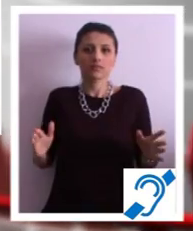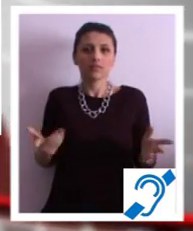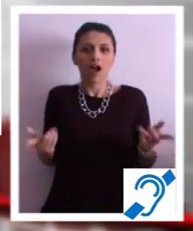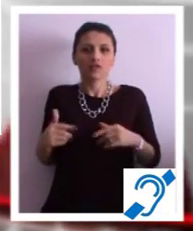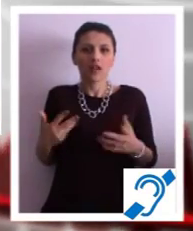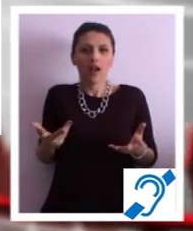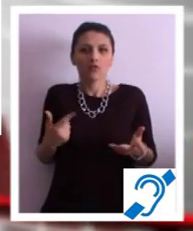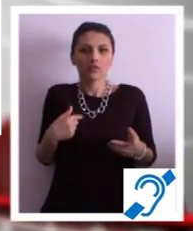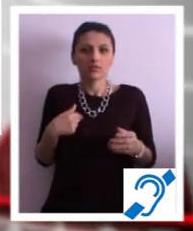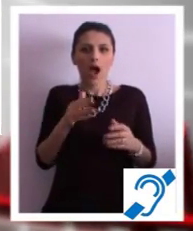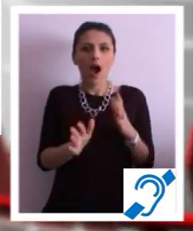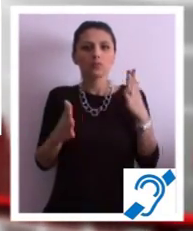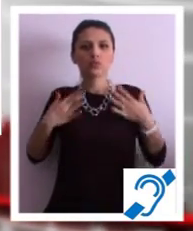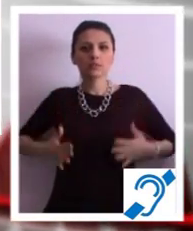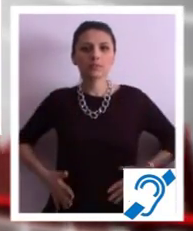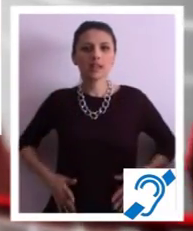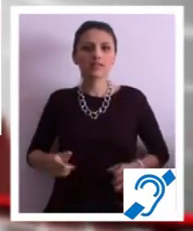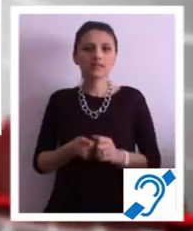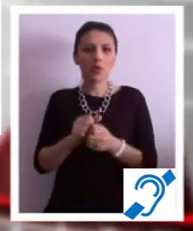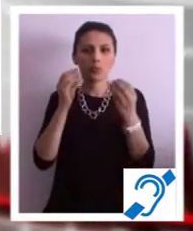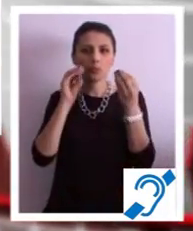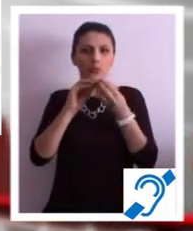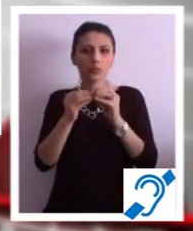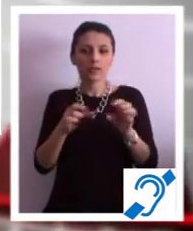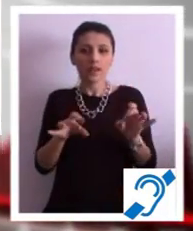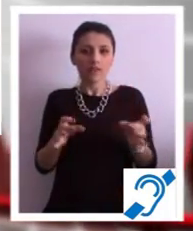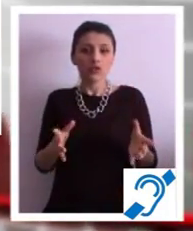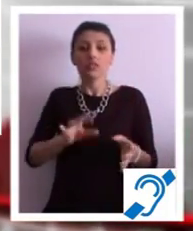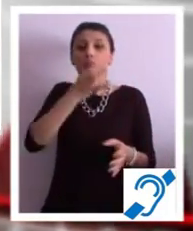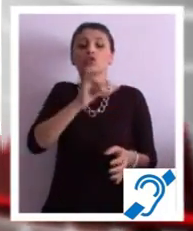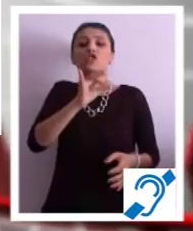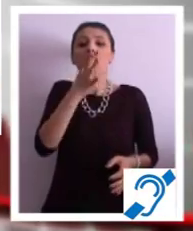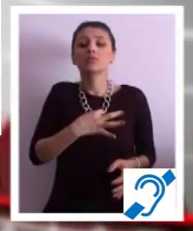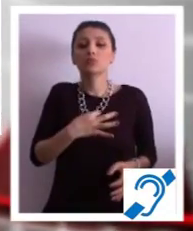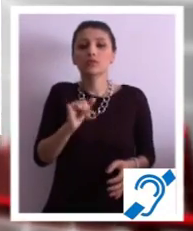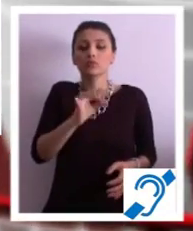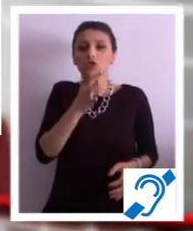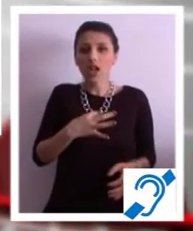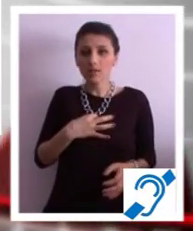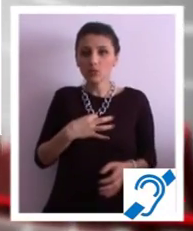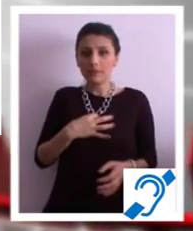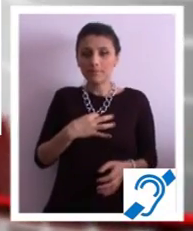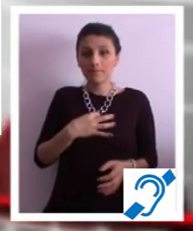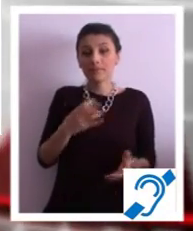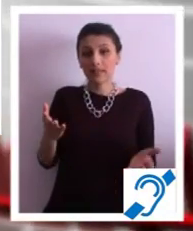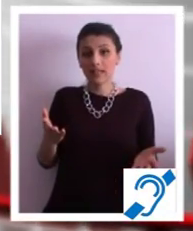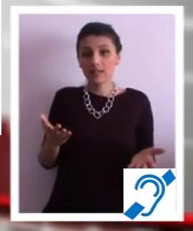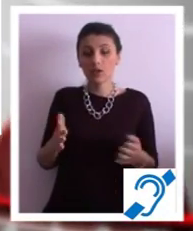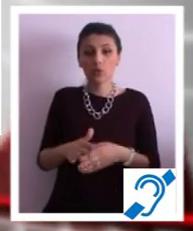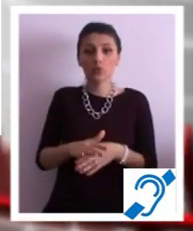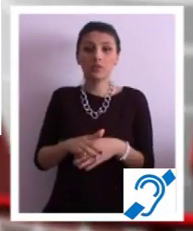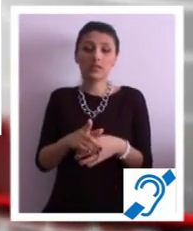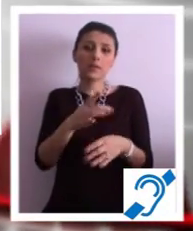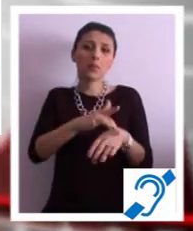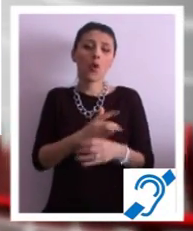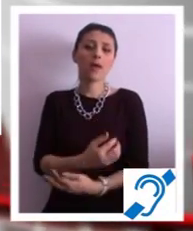eu una e să pun mâna, deci n-am atins-o practic și n-am pupat-o, deci să-mi spună cine a zis asta. Am zis să iasă-o dacă ești grea sau...